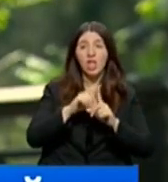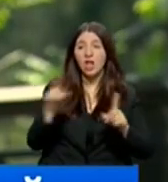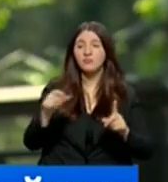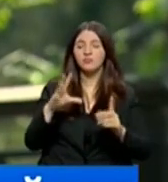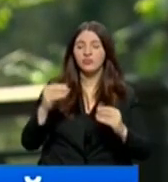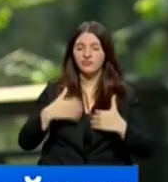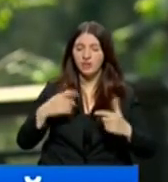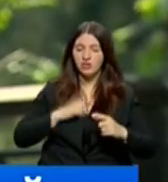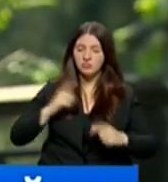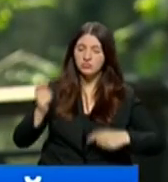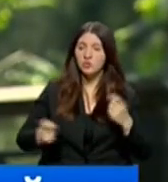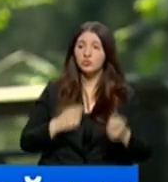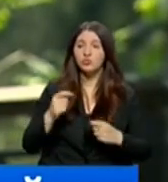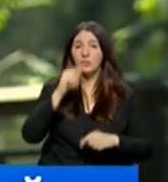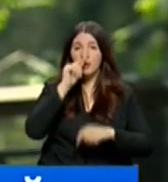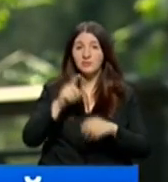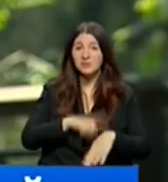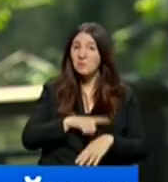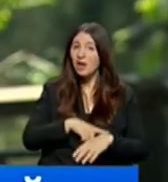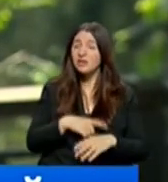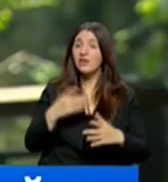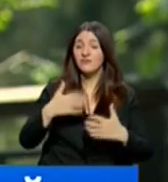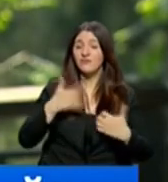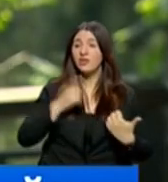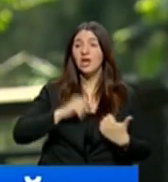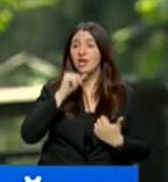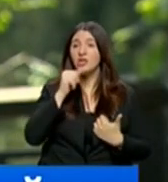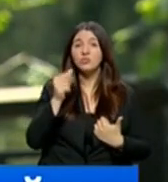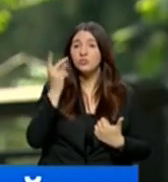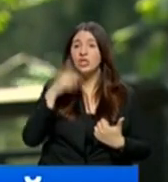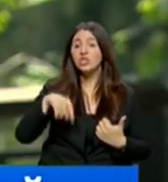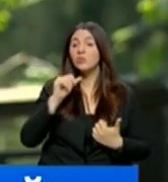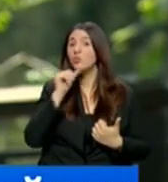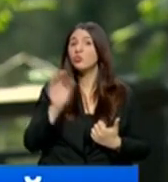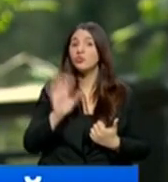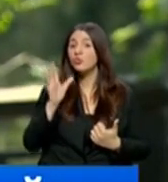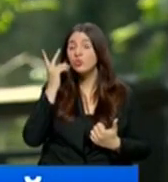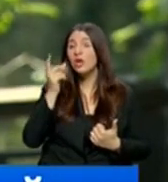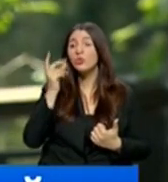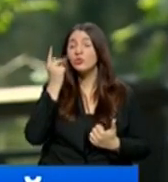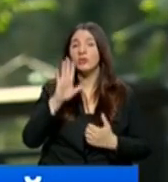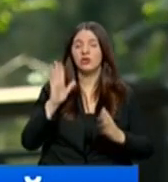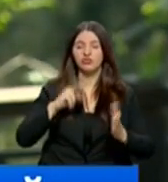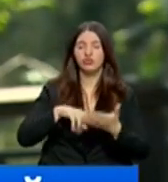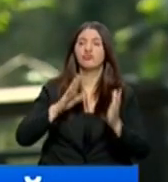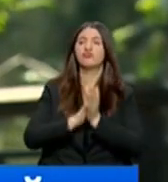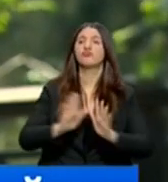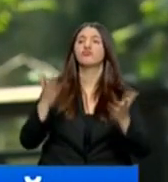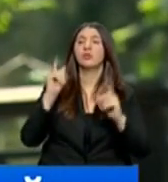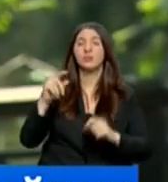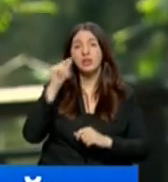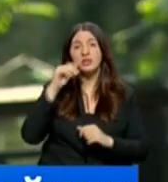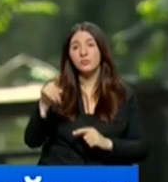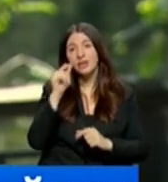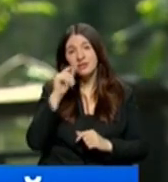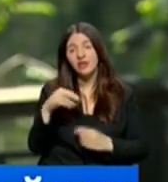bir fedakarlıkla çalışıyor. Pandemi dönemindeki fedakarlıklarını hiçbirimiz unutmadık. Hepimiz çıktık, alkışladık bu insanları. Ve